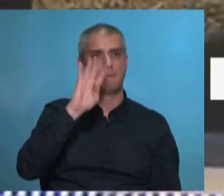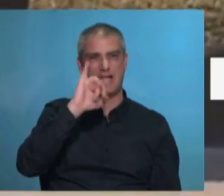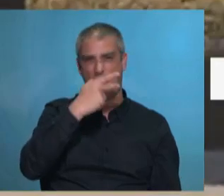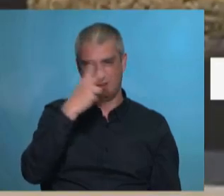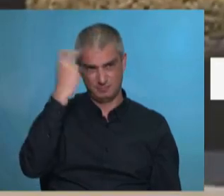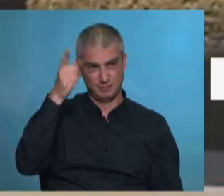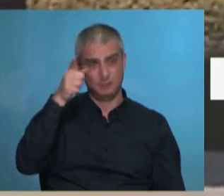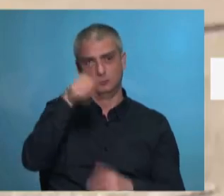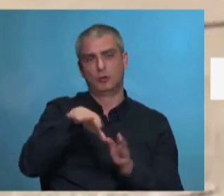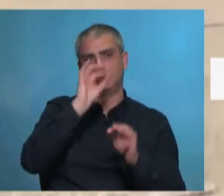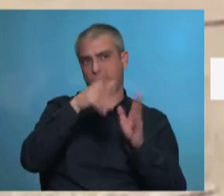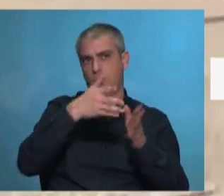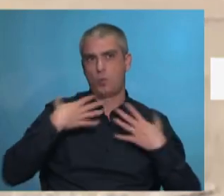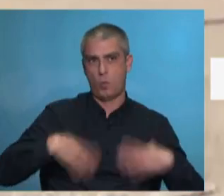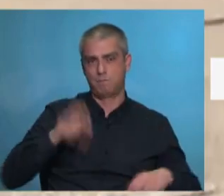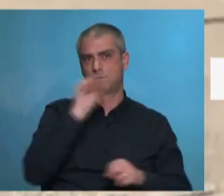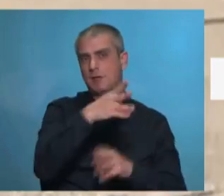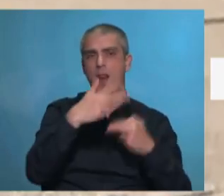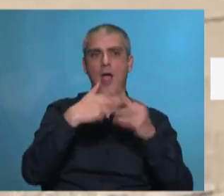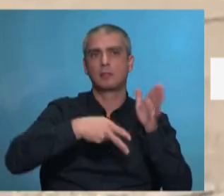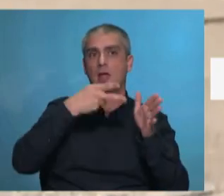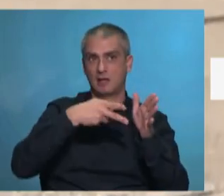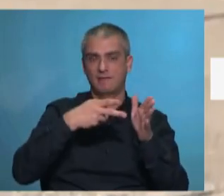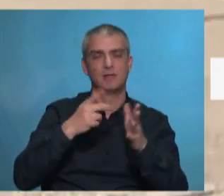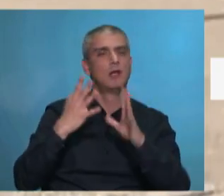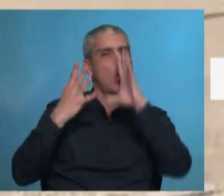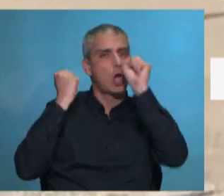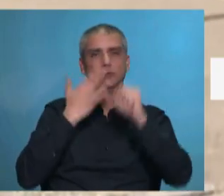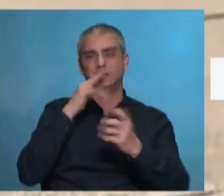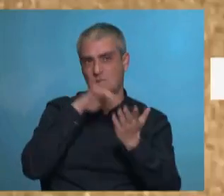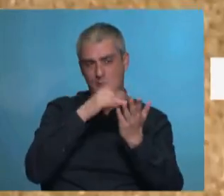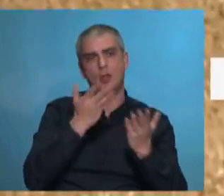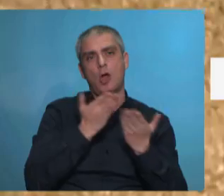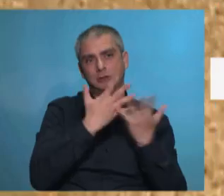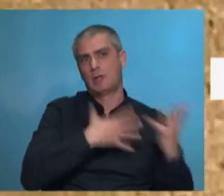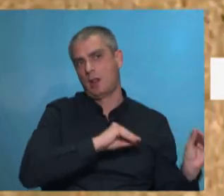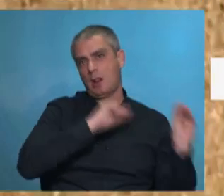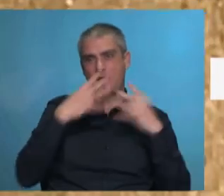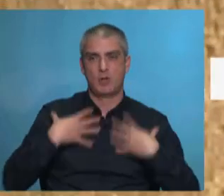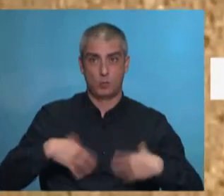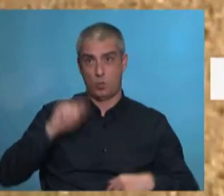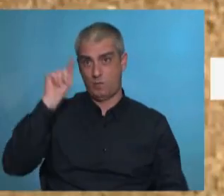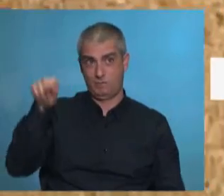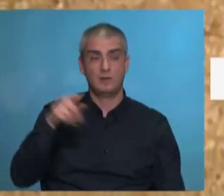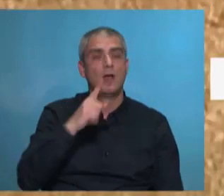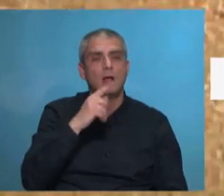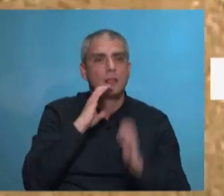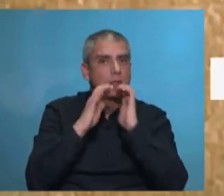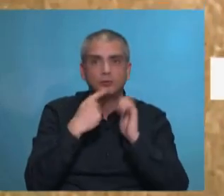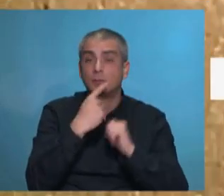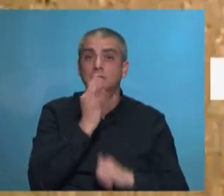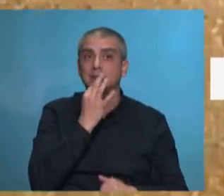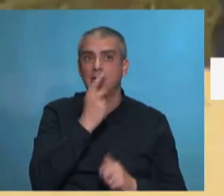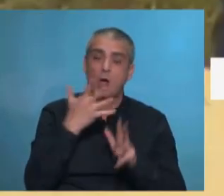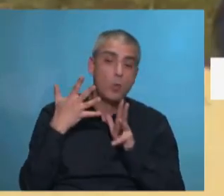קונסול ישראל בקמברה, ניר אובינוף, מסייע בעברת הגופה לקבורה בארץ. כלי תקשורת מקומיים דיווחו שהצעירה